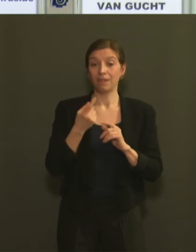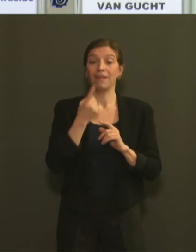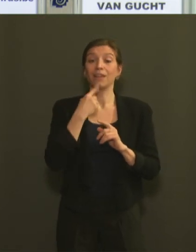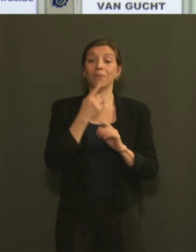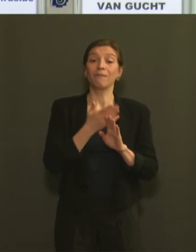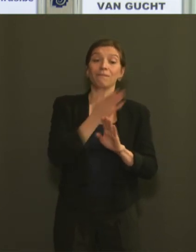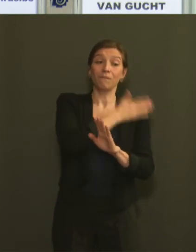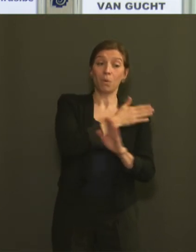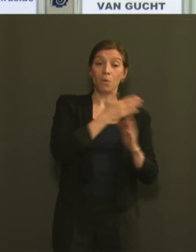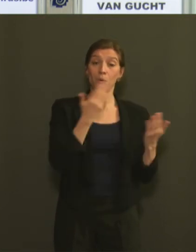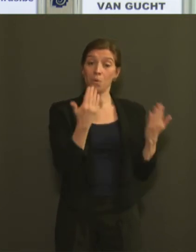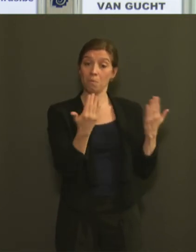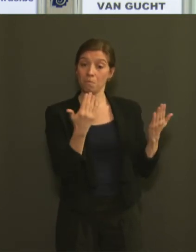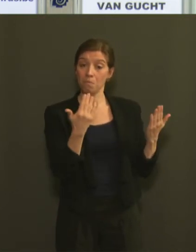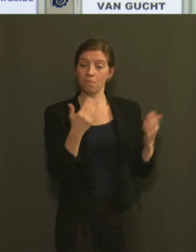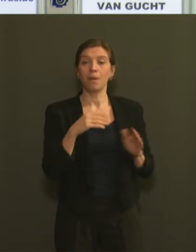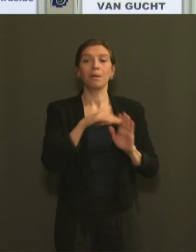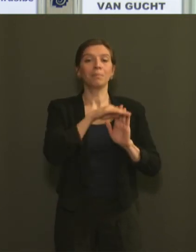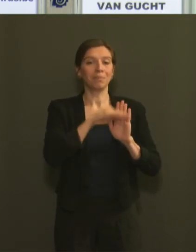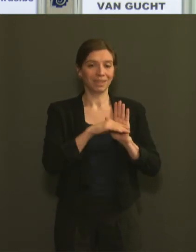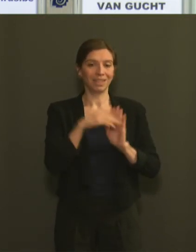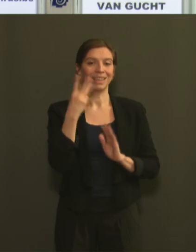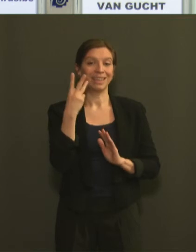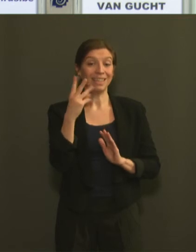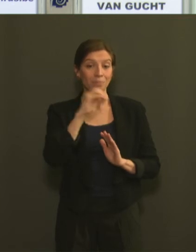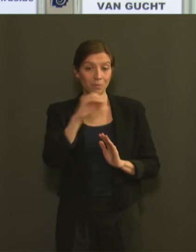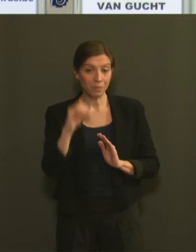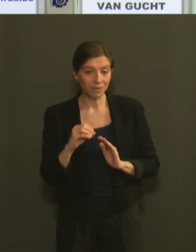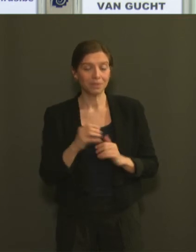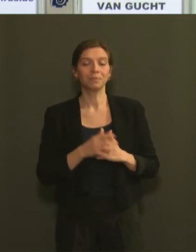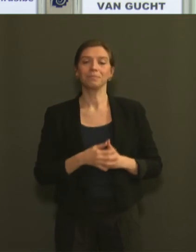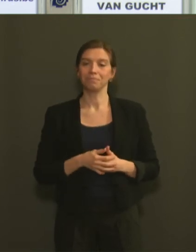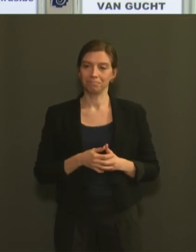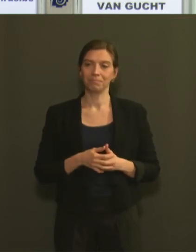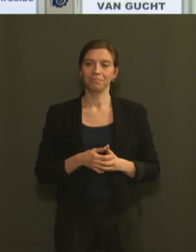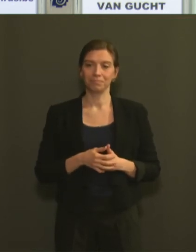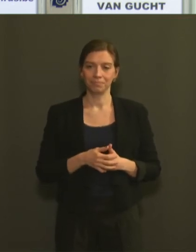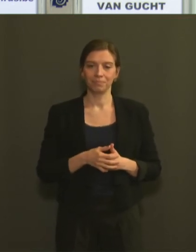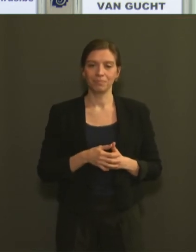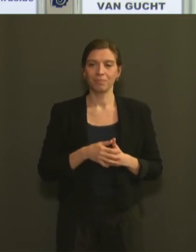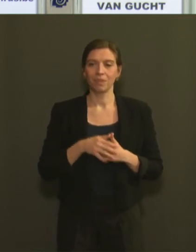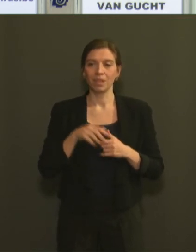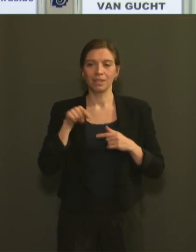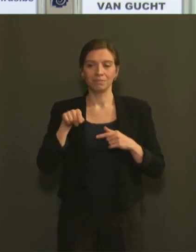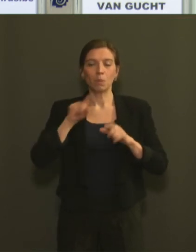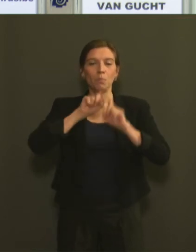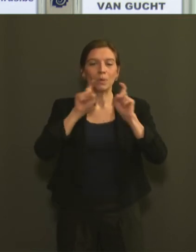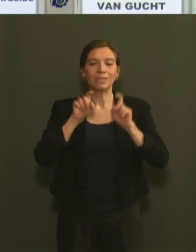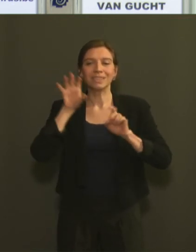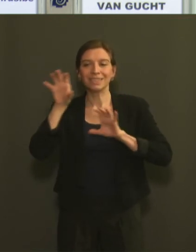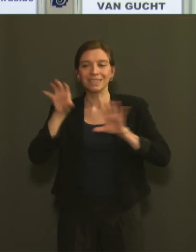ils sont mauvais pour 26 maintenant libre de vendre des